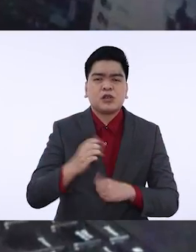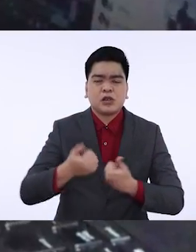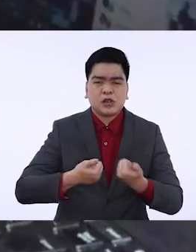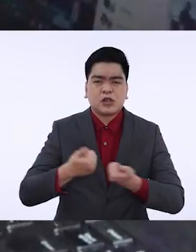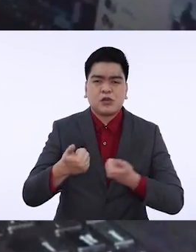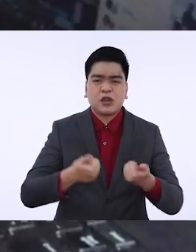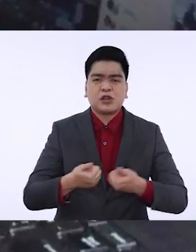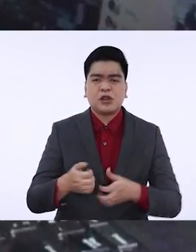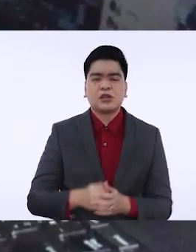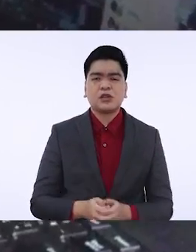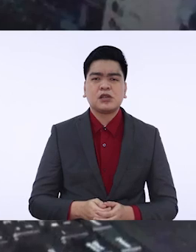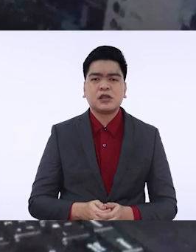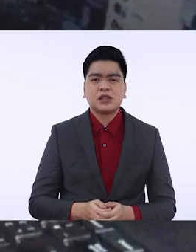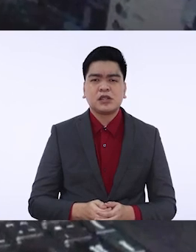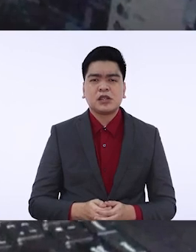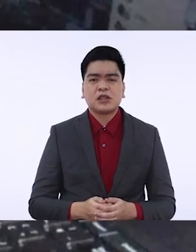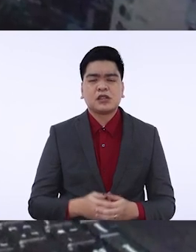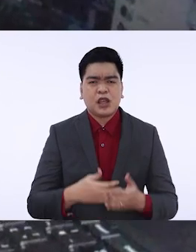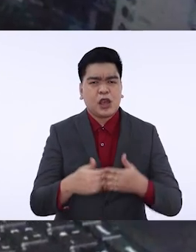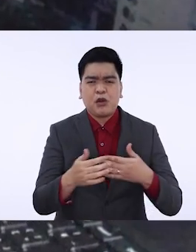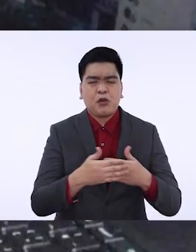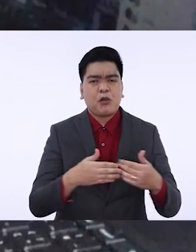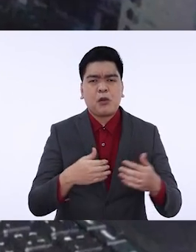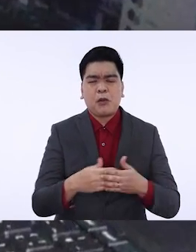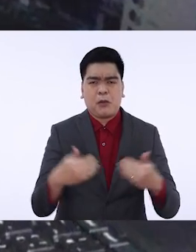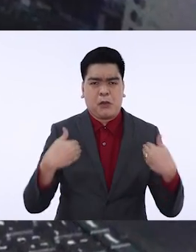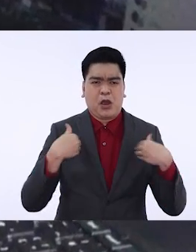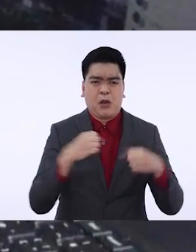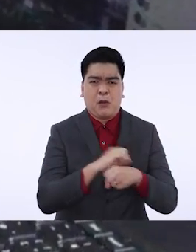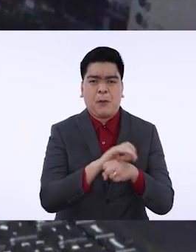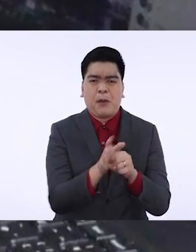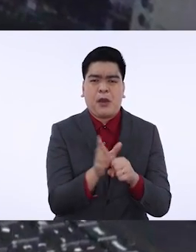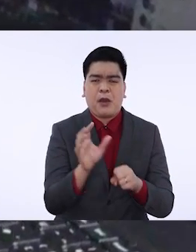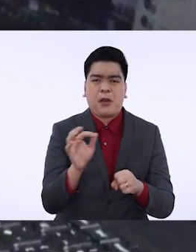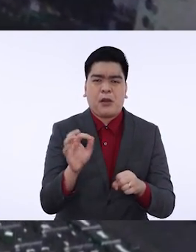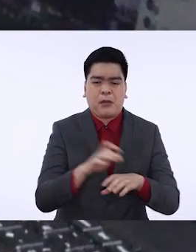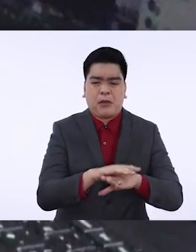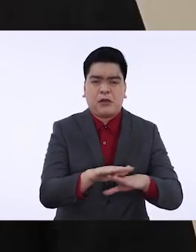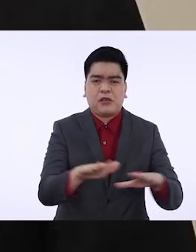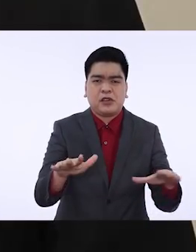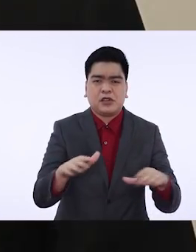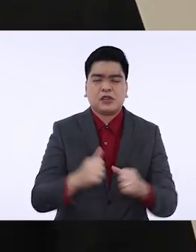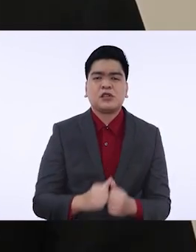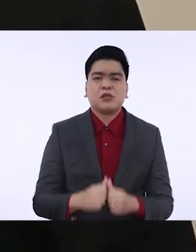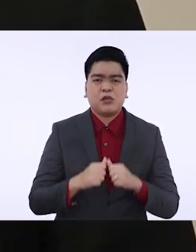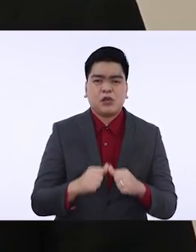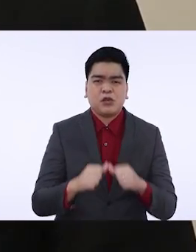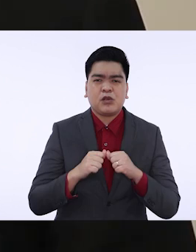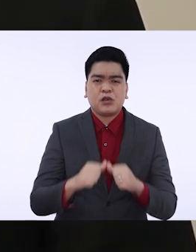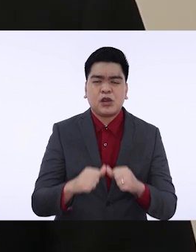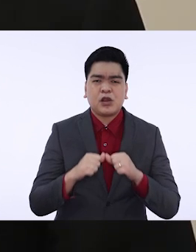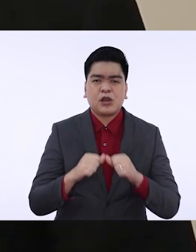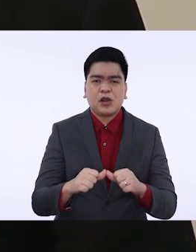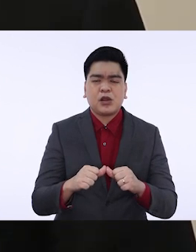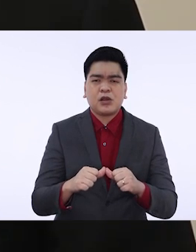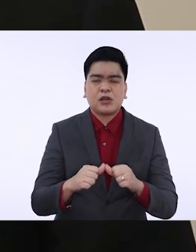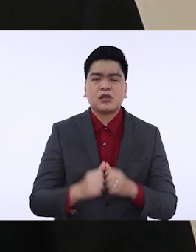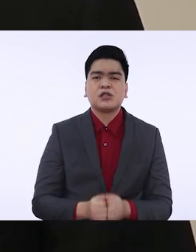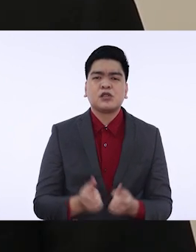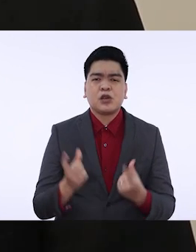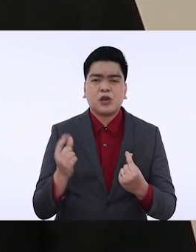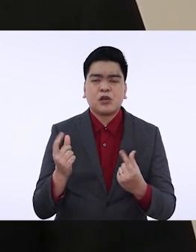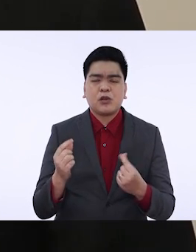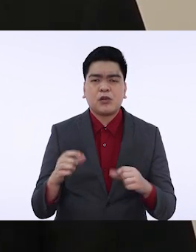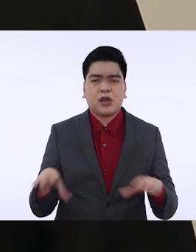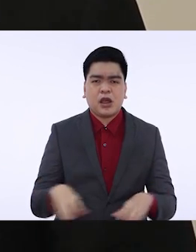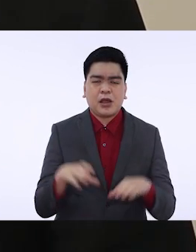kabila ng ganitong mga pandemyang nangyayari sa ating paligid, ay patuloy nating isinusulong ang ganitong mga